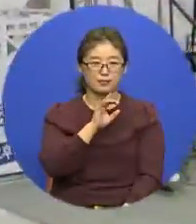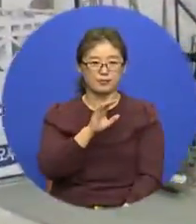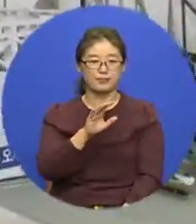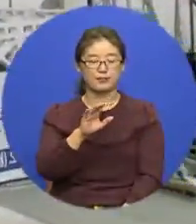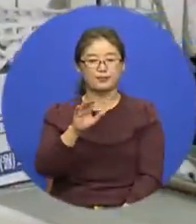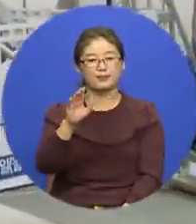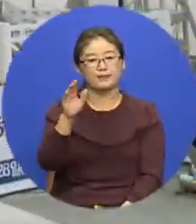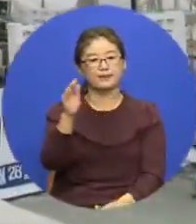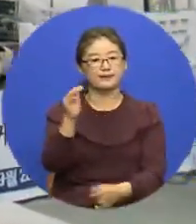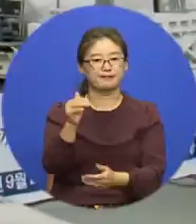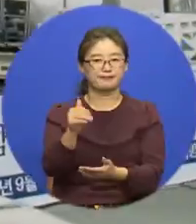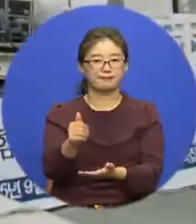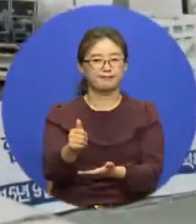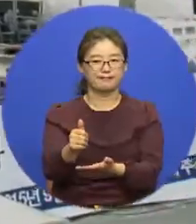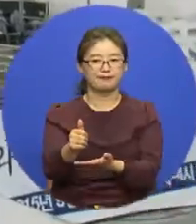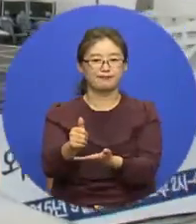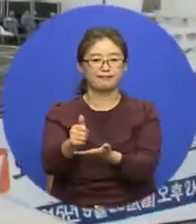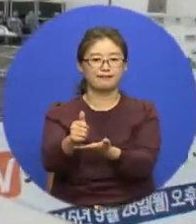님이여